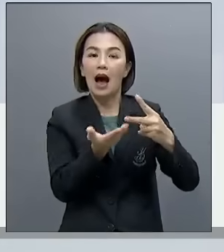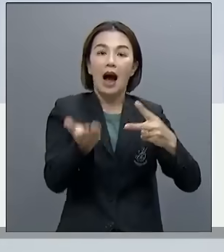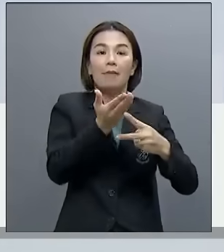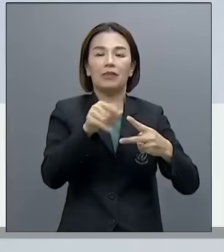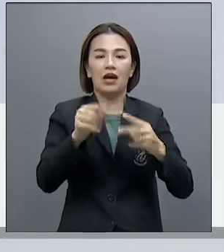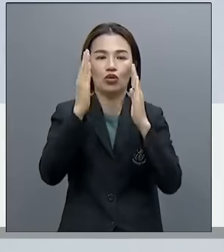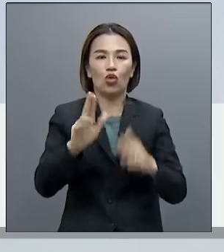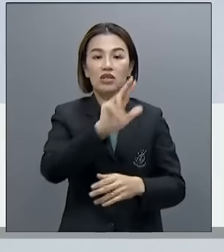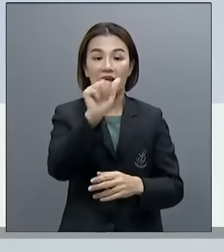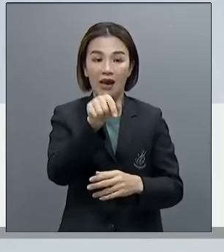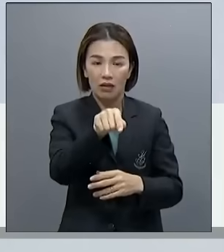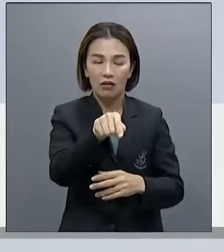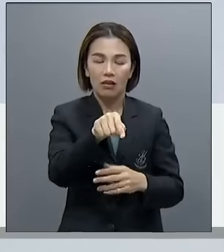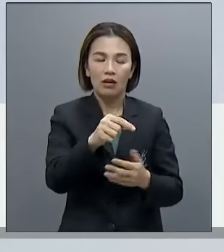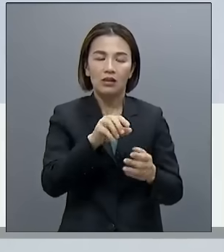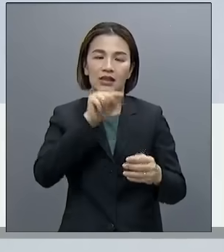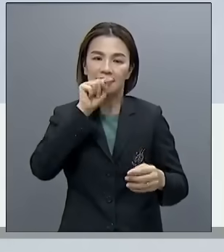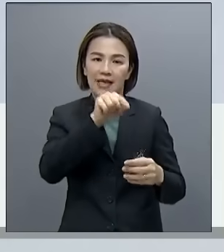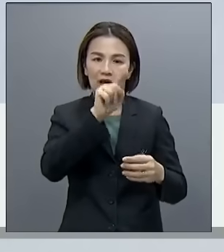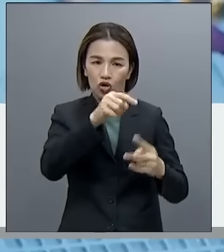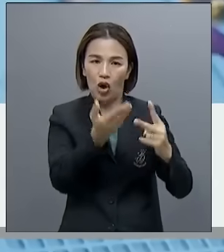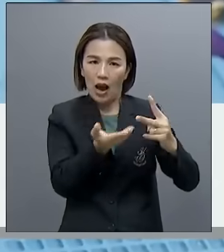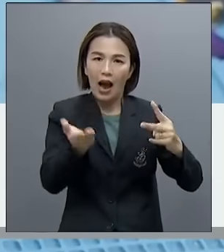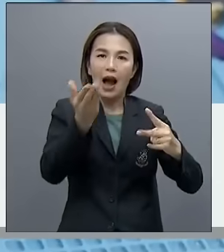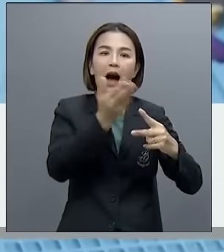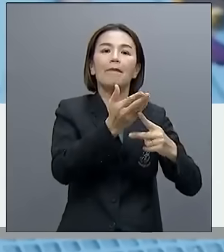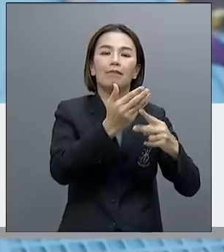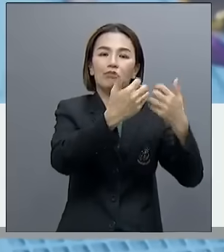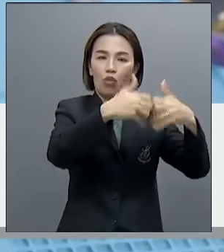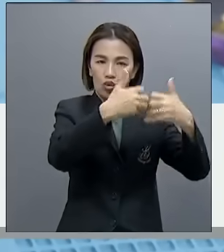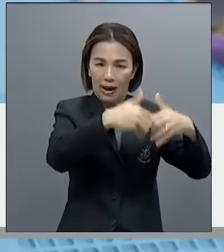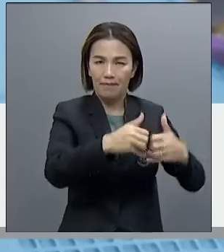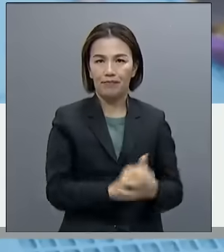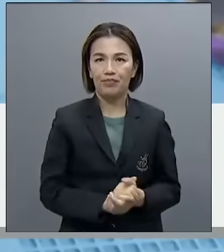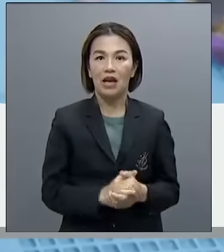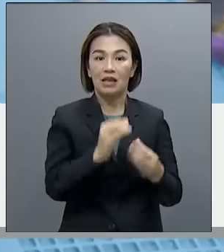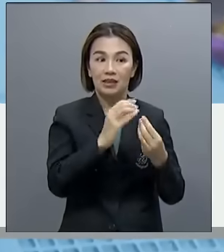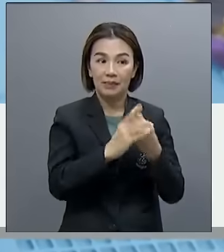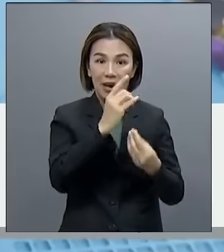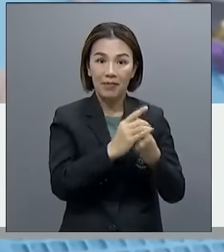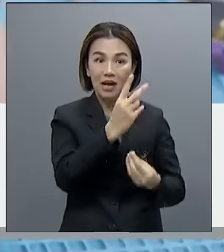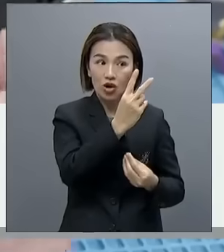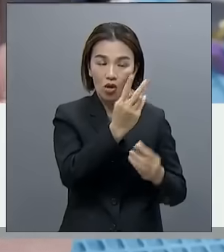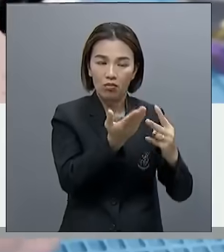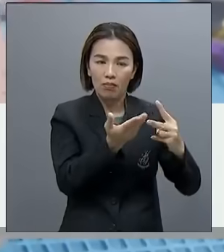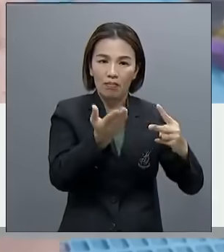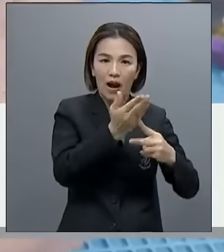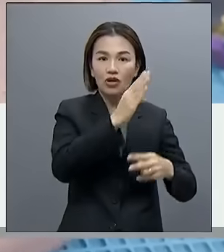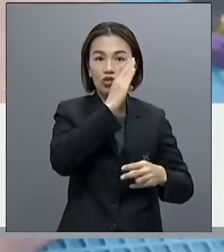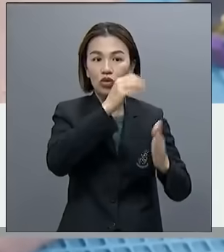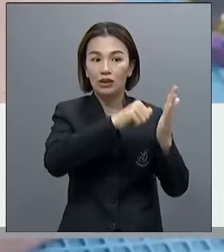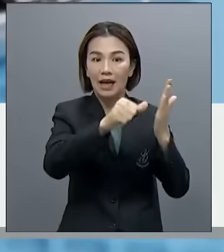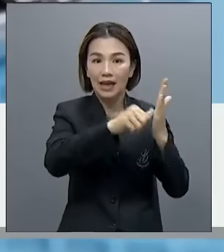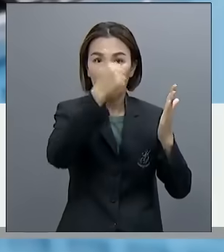งานอยู่แล้วค่ะโดยทางการฝรั่งเศสจะให้เวลา2สัปดาห์ด้วยกันและถ้าแก้ปัญหาไม่ได้ Apple จะต้องเรียก